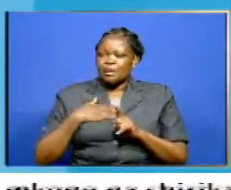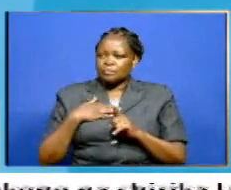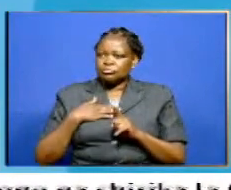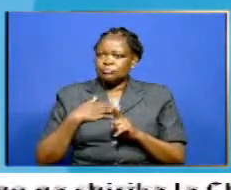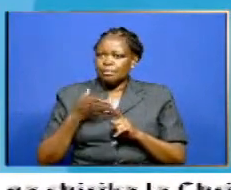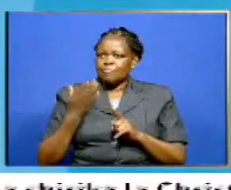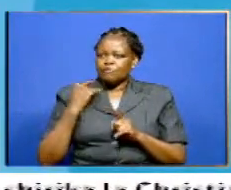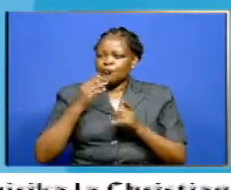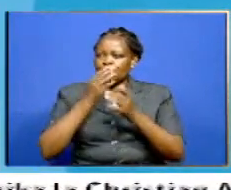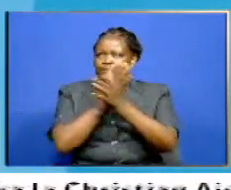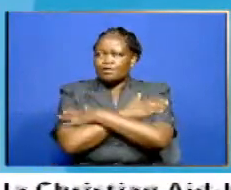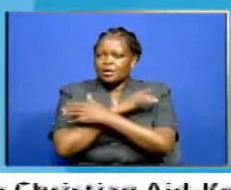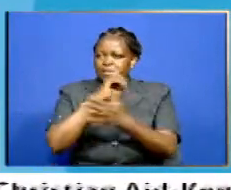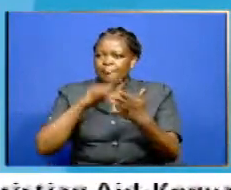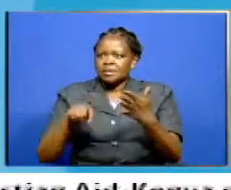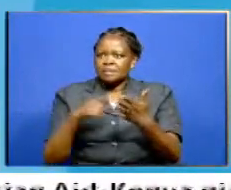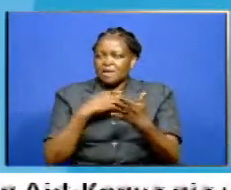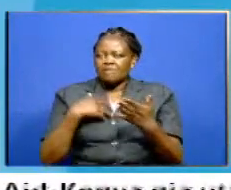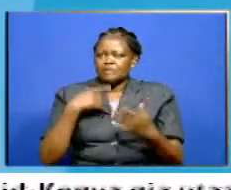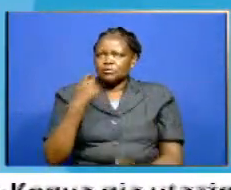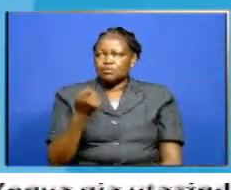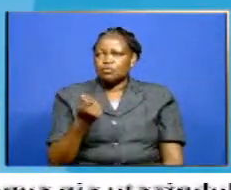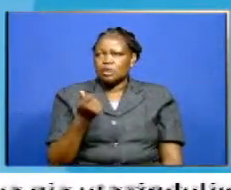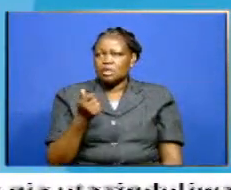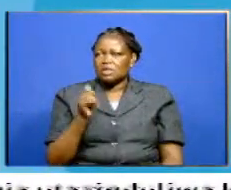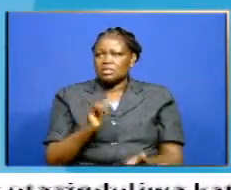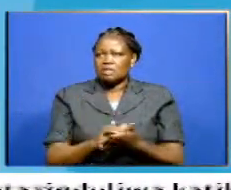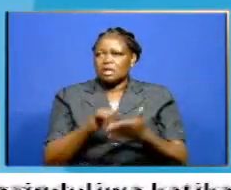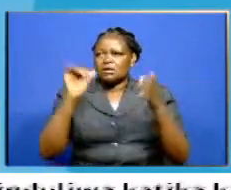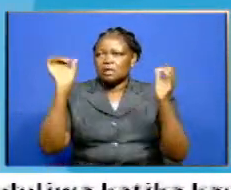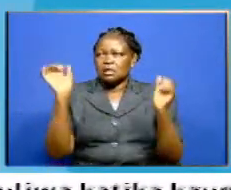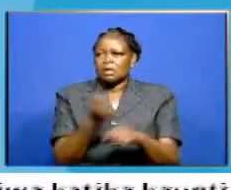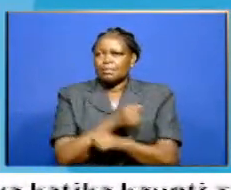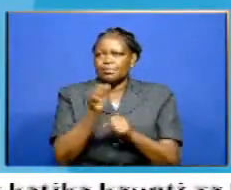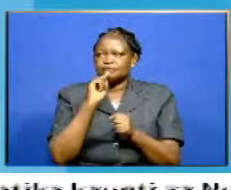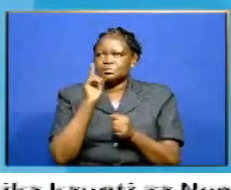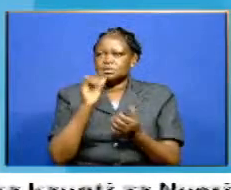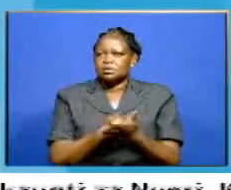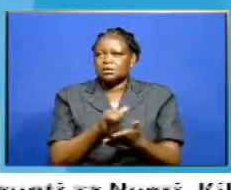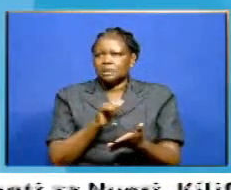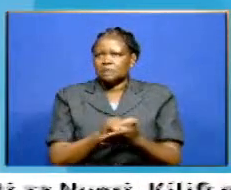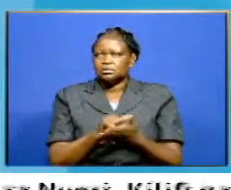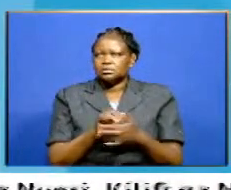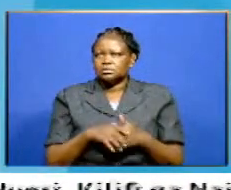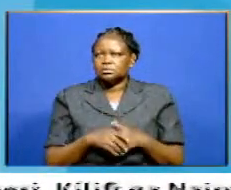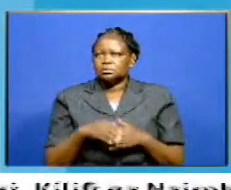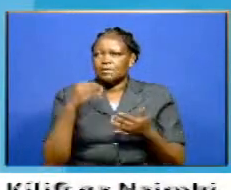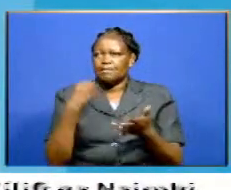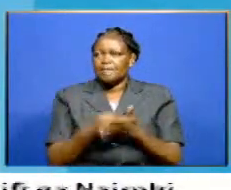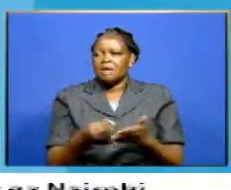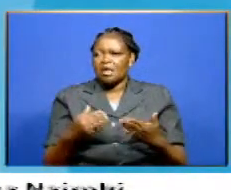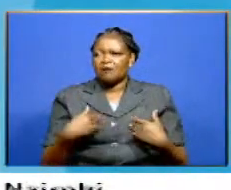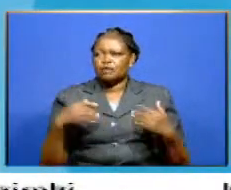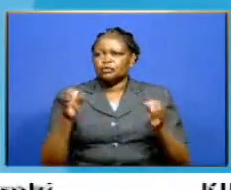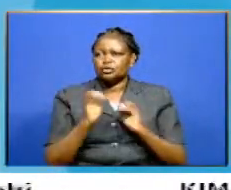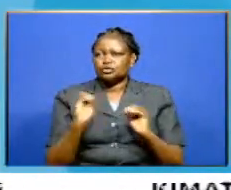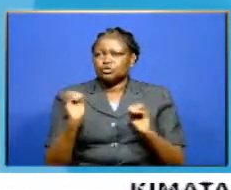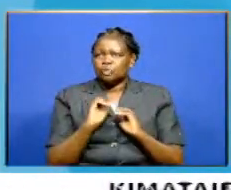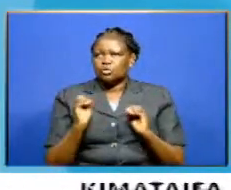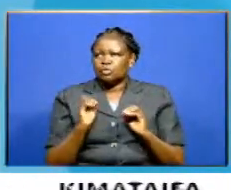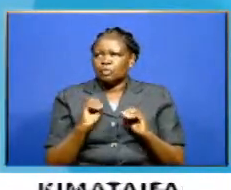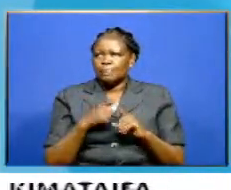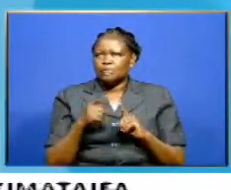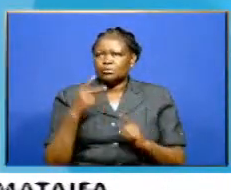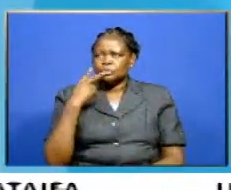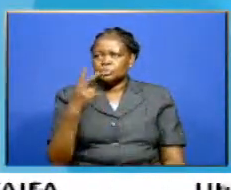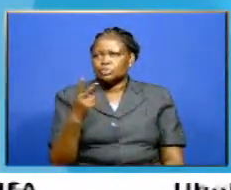yangu kidogo, niseme kwamba hatuwezi kuambiwa kwamba pesa haziko ilhali tuliona